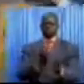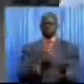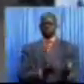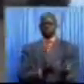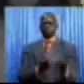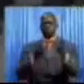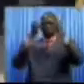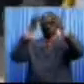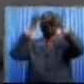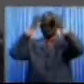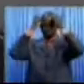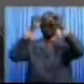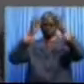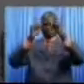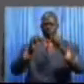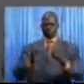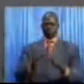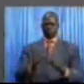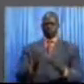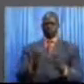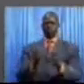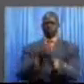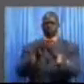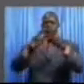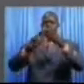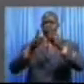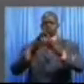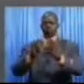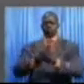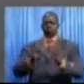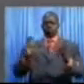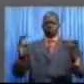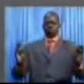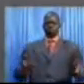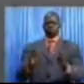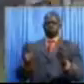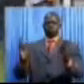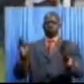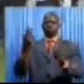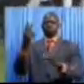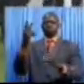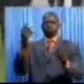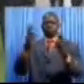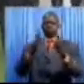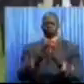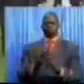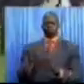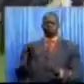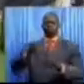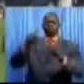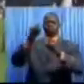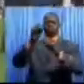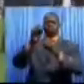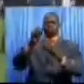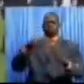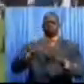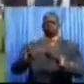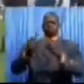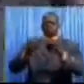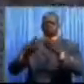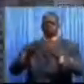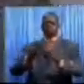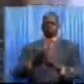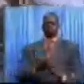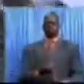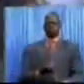Faso doit présider avec son homologue ce mardi la troisième réunion au sommet dans le cadre du traité d'amitié et